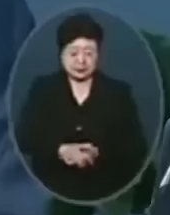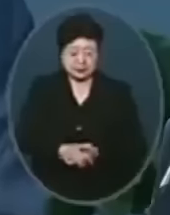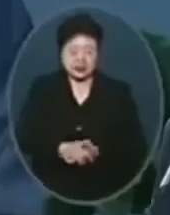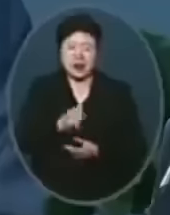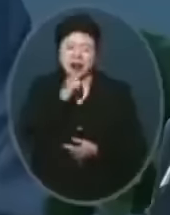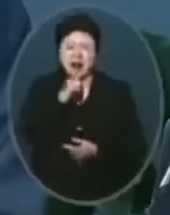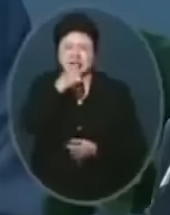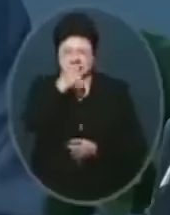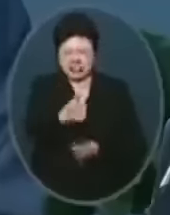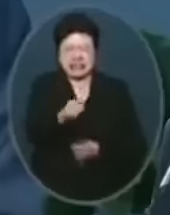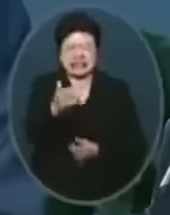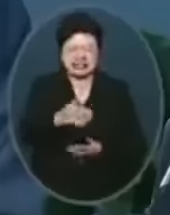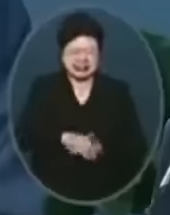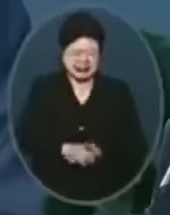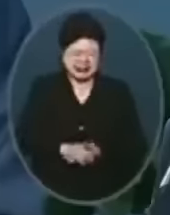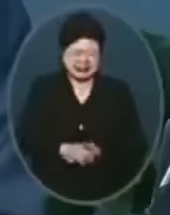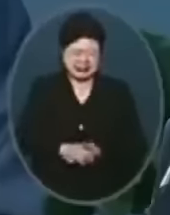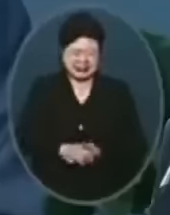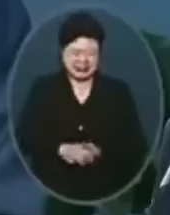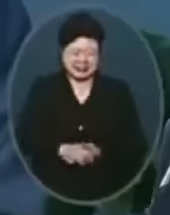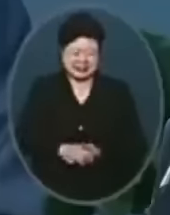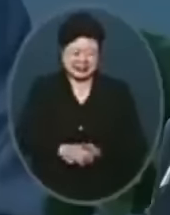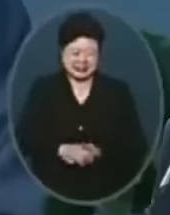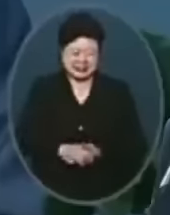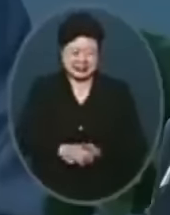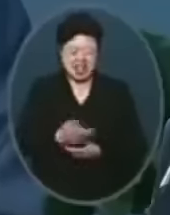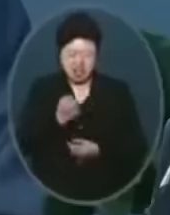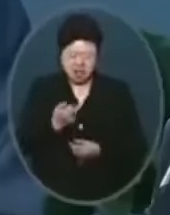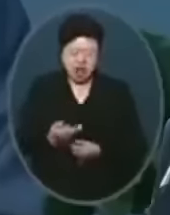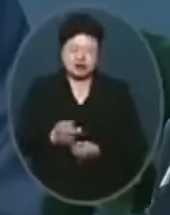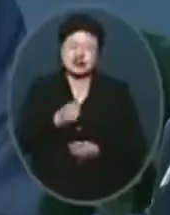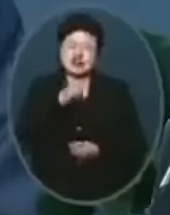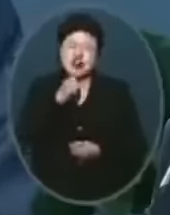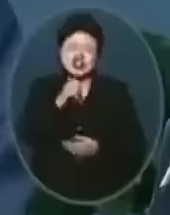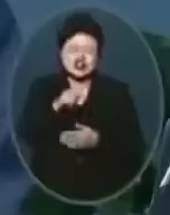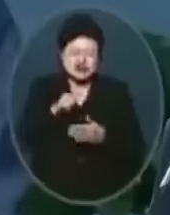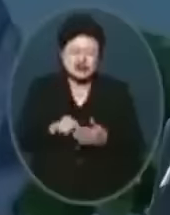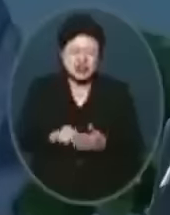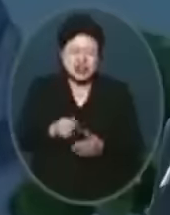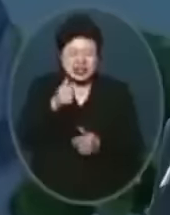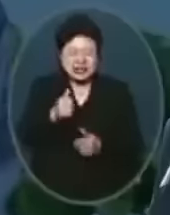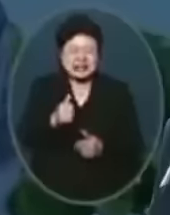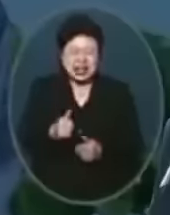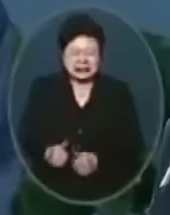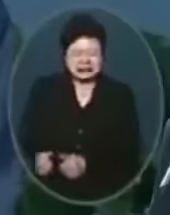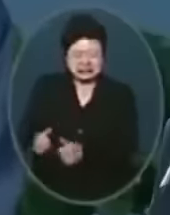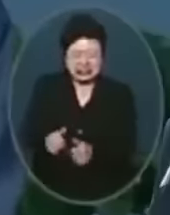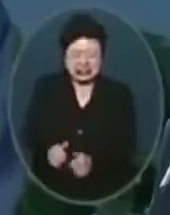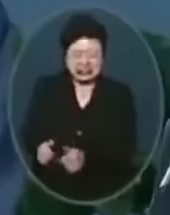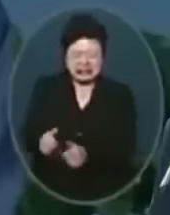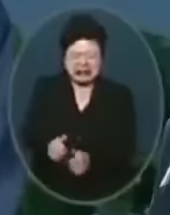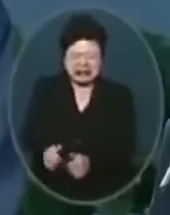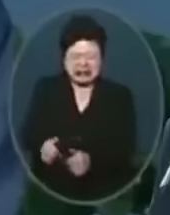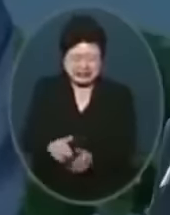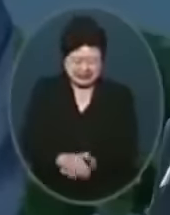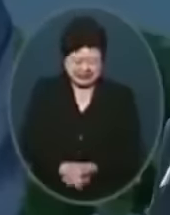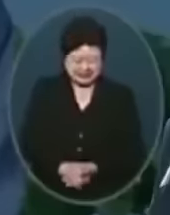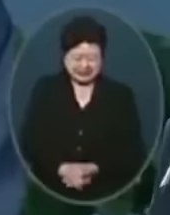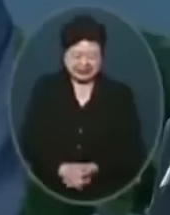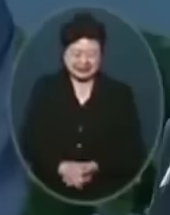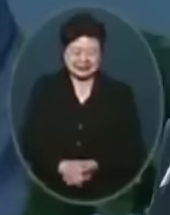거지 대장이 되어서 걸어가면 열두 거지들이 줄줄 따라서